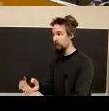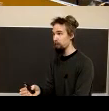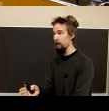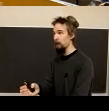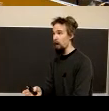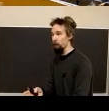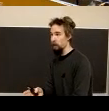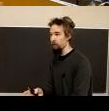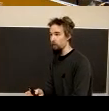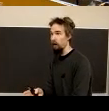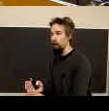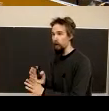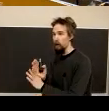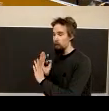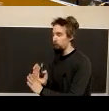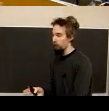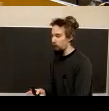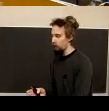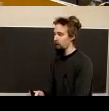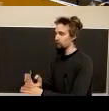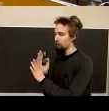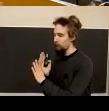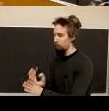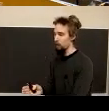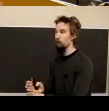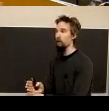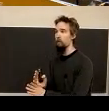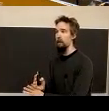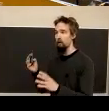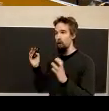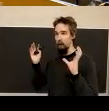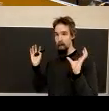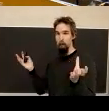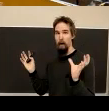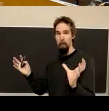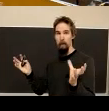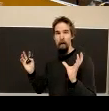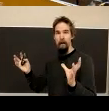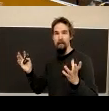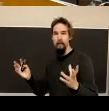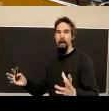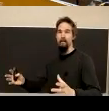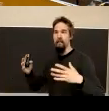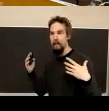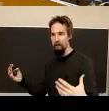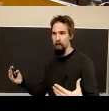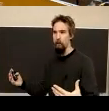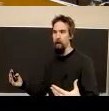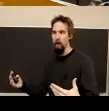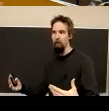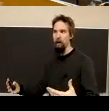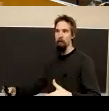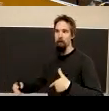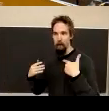hyvin simppeli arvottamisen mekanismi, mutta voidaan ajatella myös, että paljon monimutkaisemmilla tasoilla, että miten maailma käsitteellisesti jäsentyy